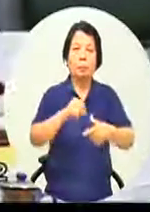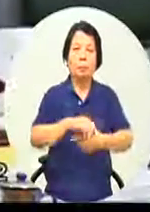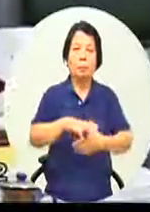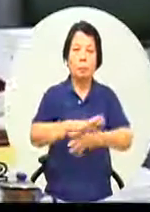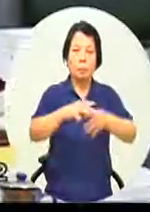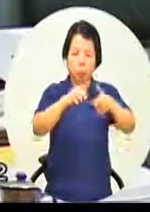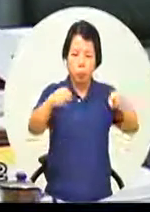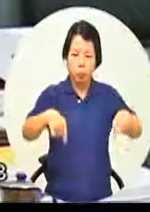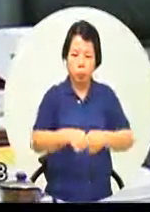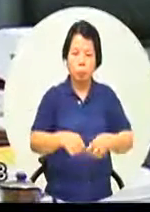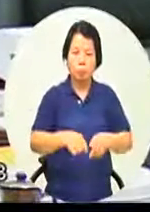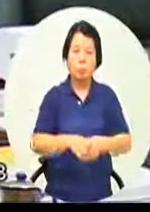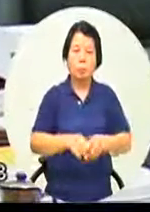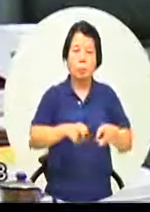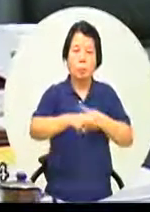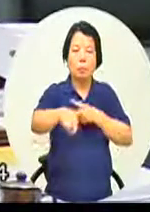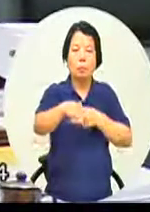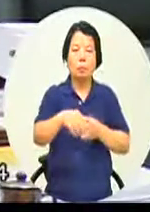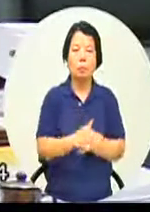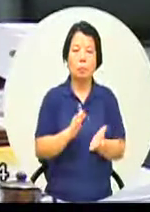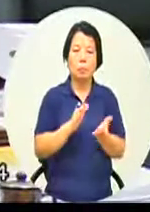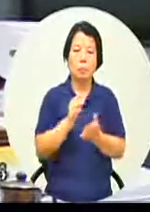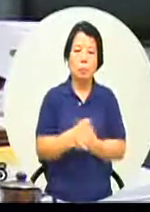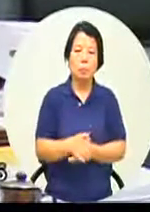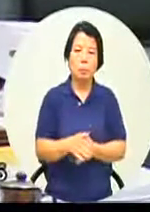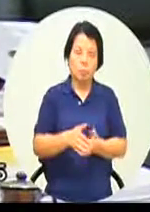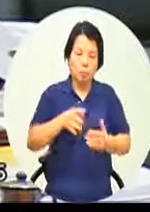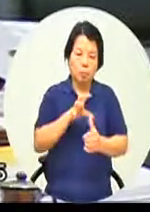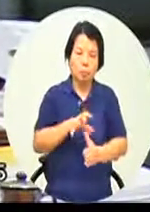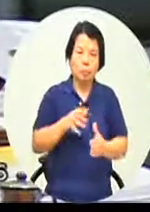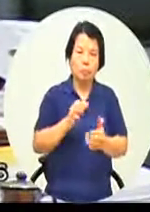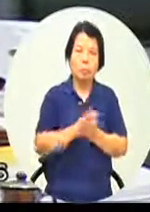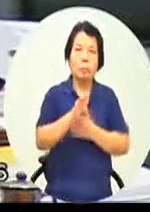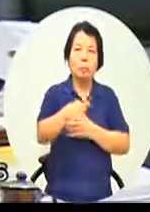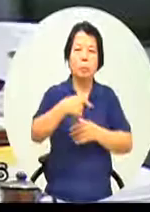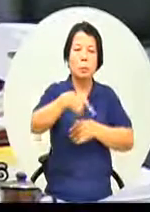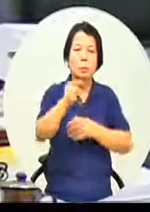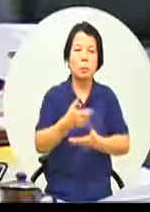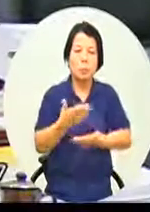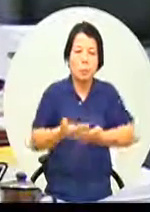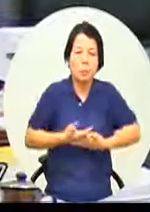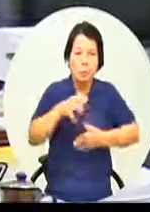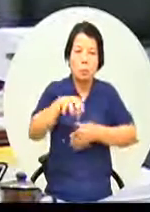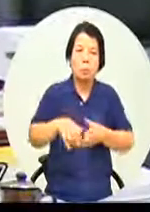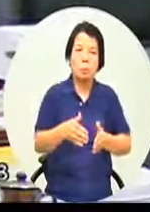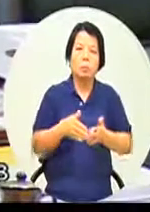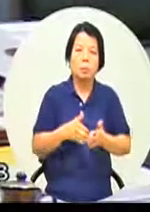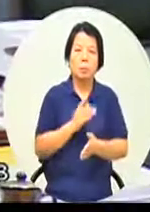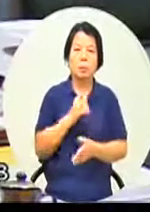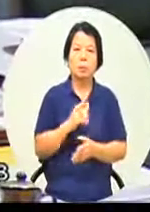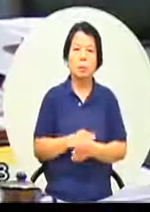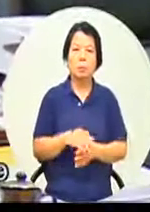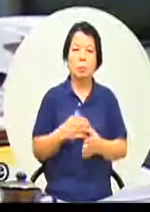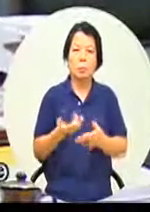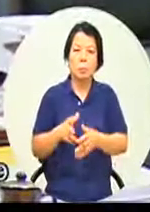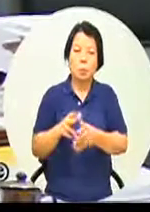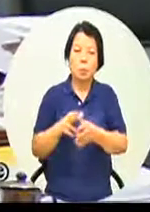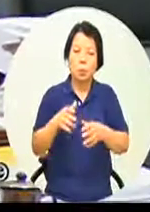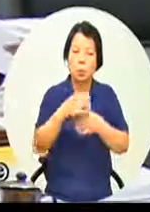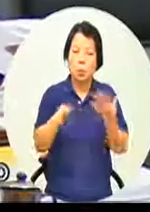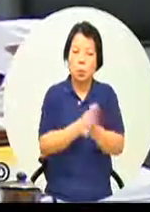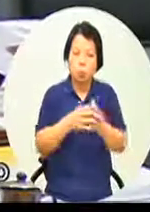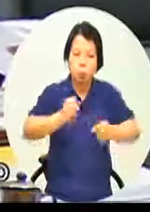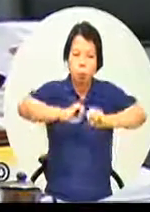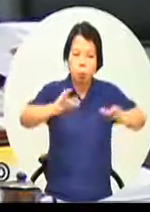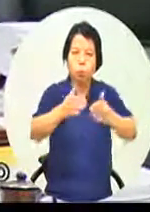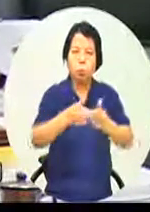要求未来要去收容所，不得以任何的形式转载、重置、散布、